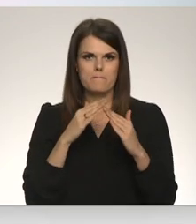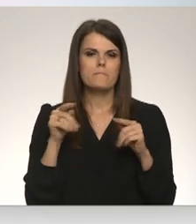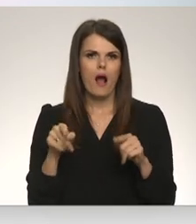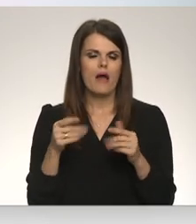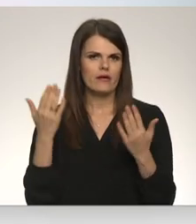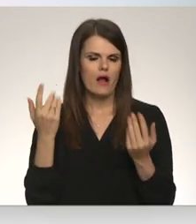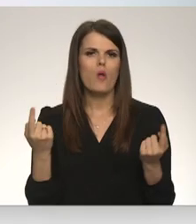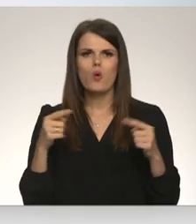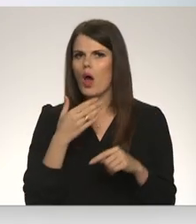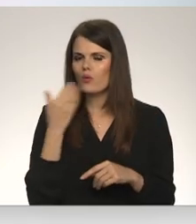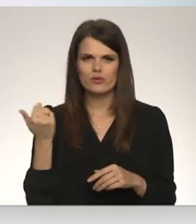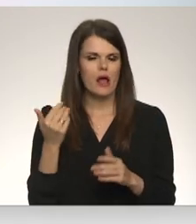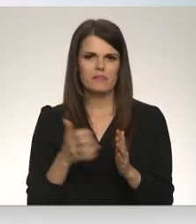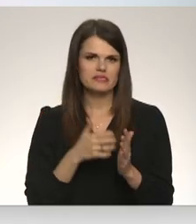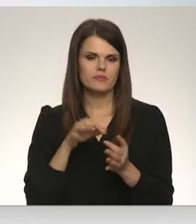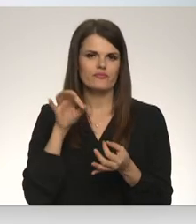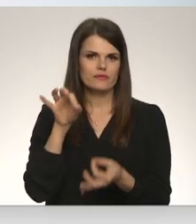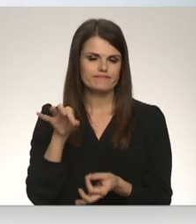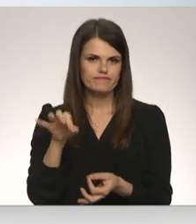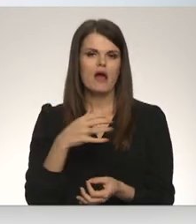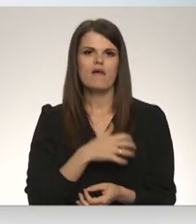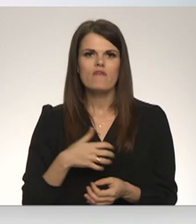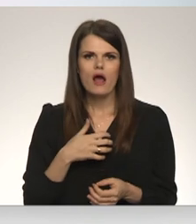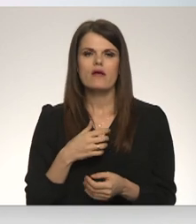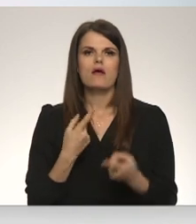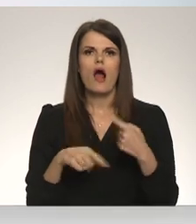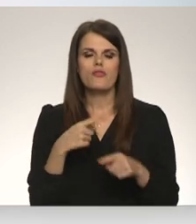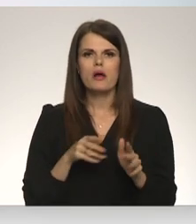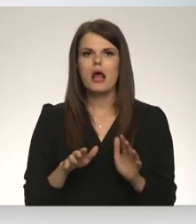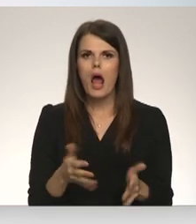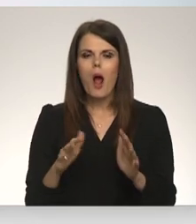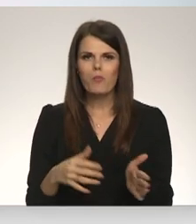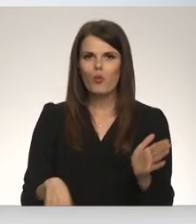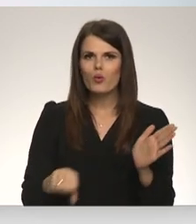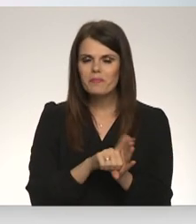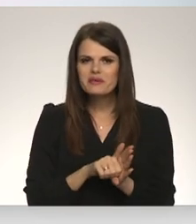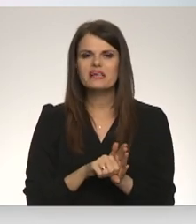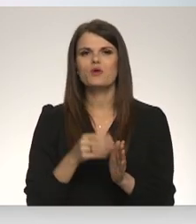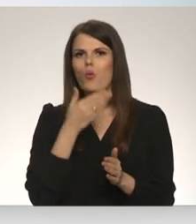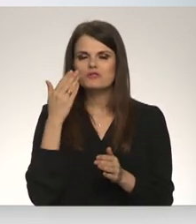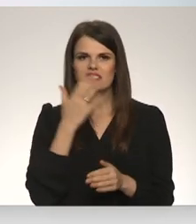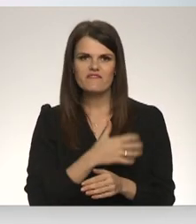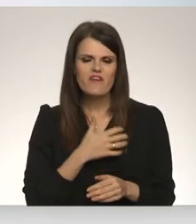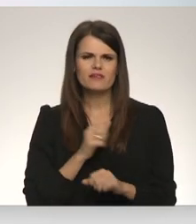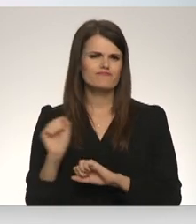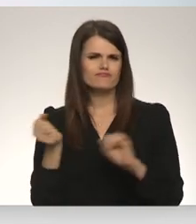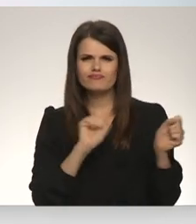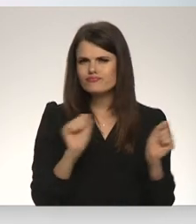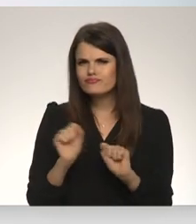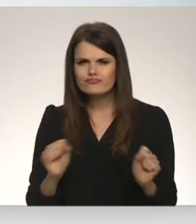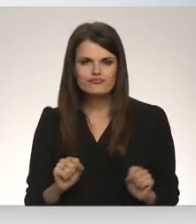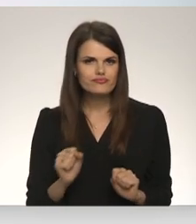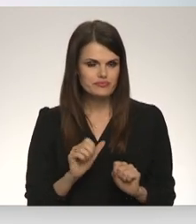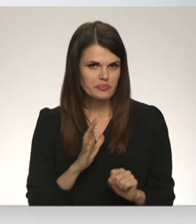nebija izmantota, bija jāpieslēdz apkuri, drusku viņa jāuzsilda, notika ģenerālā tīrīšana.